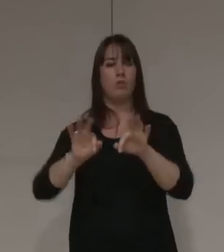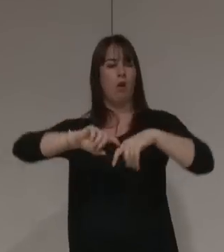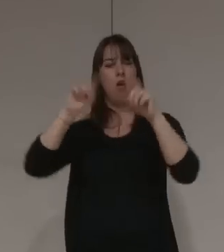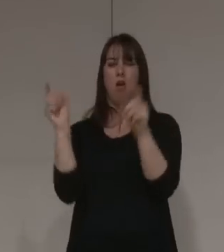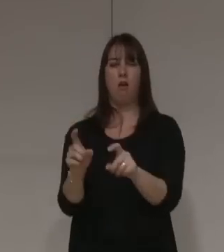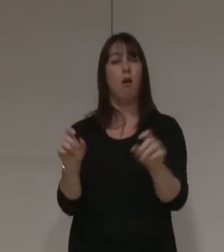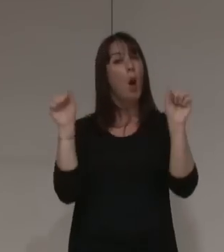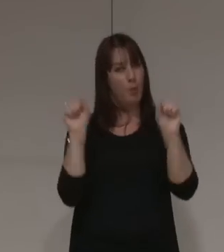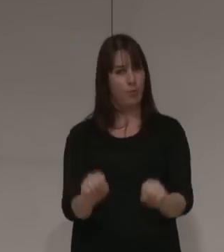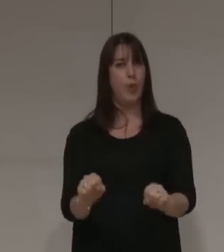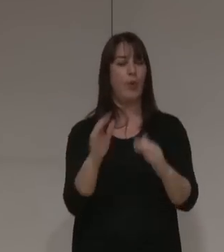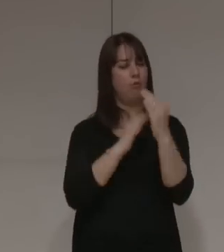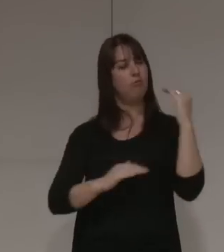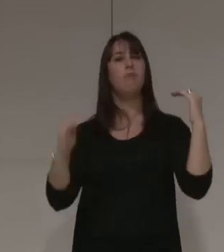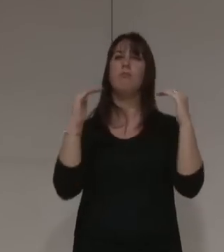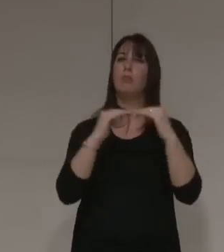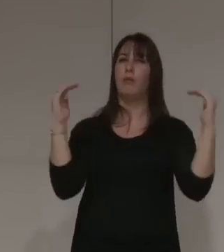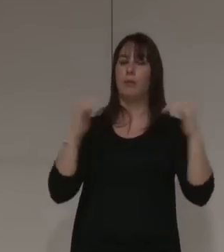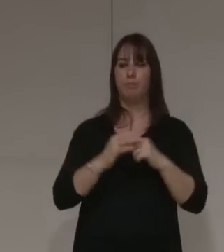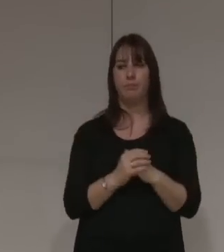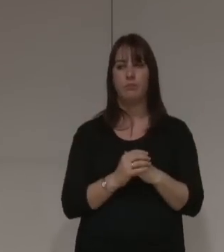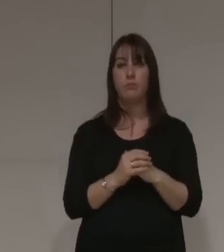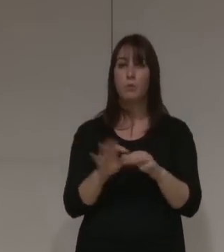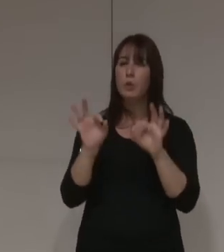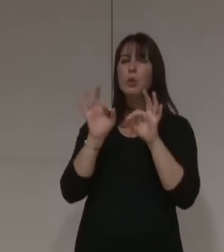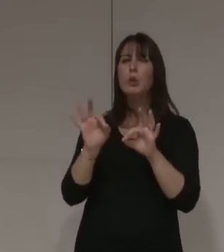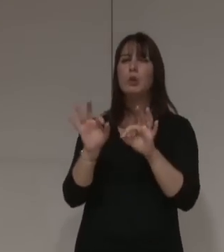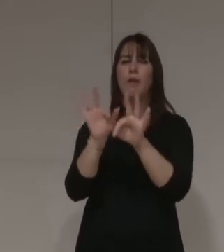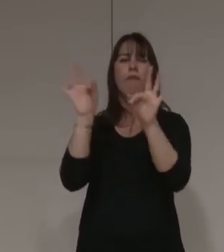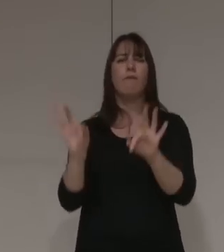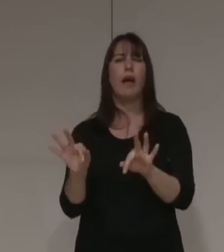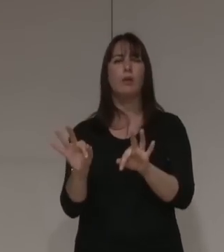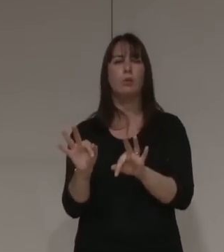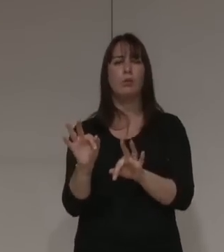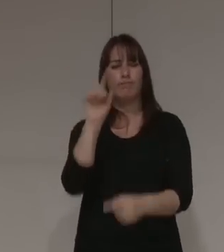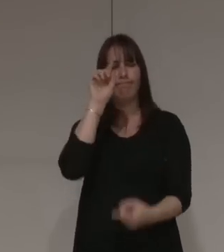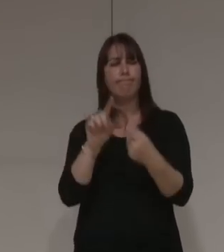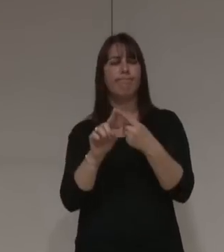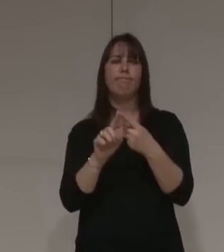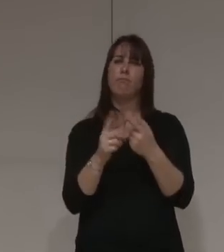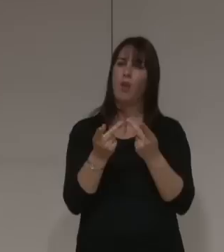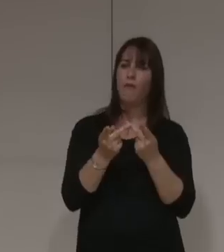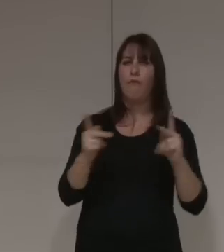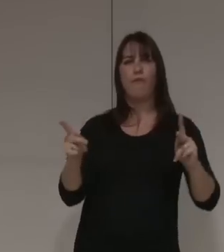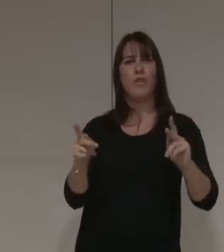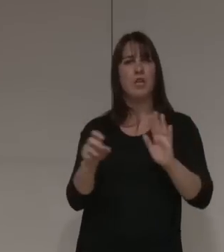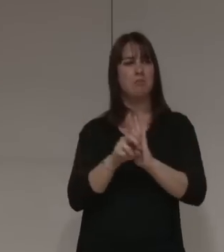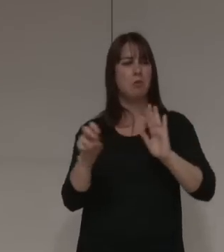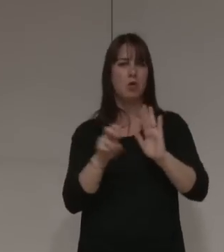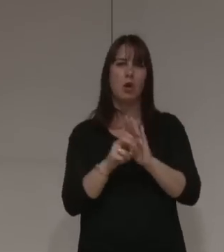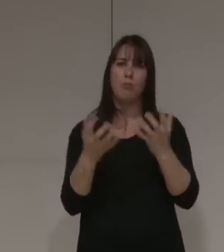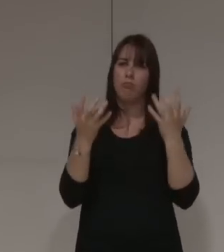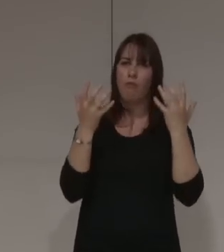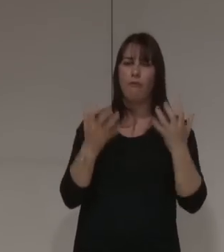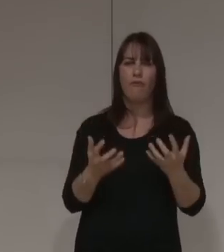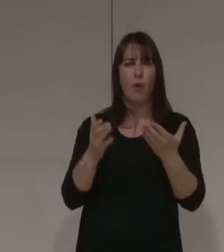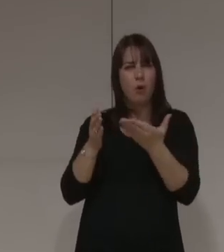énergétique sur ce tout dernier point notre ville souhaite absolument s'inscrire dans une